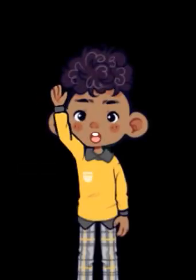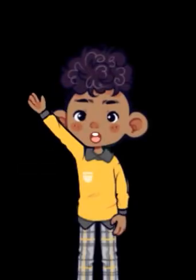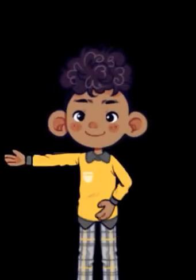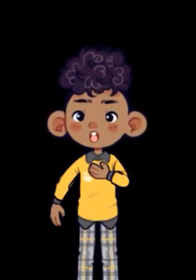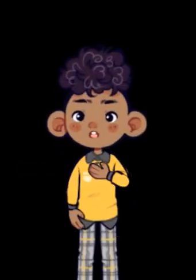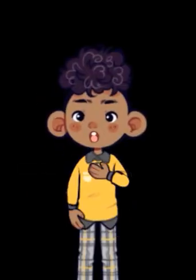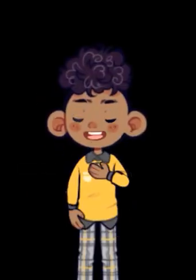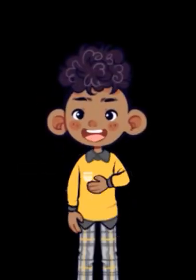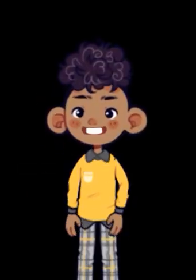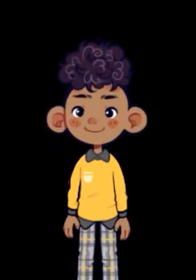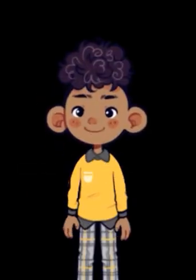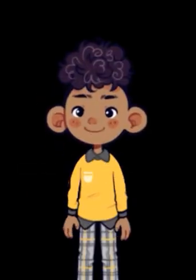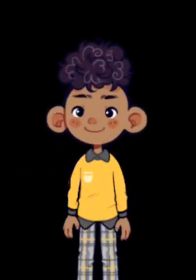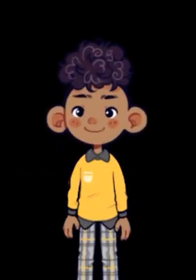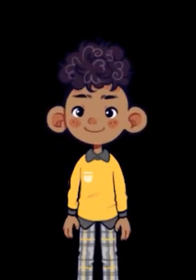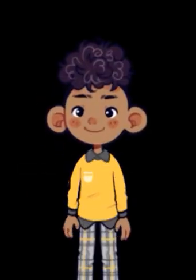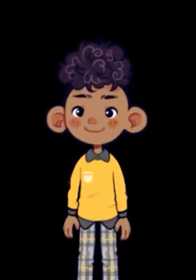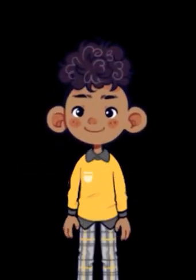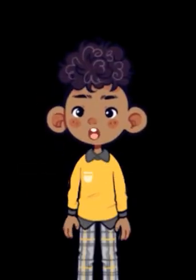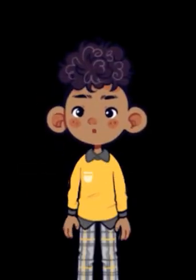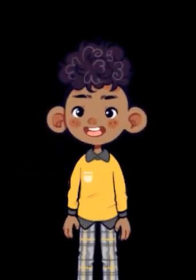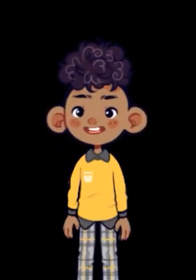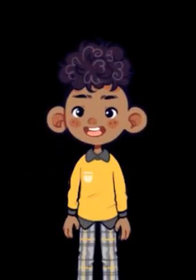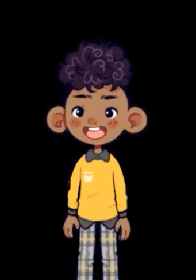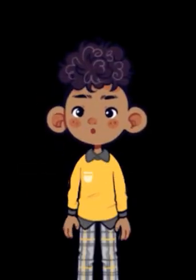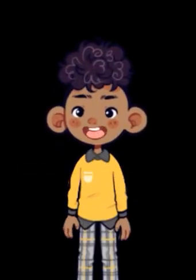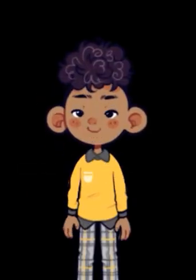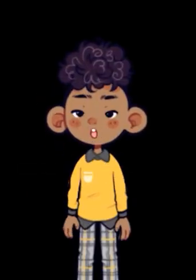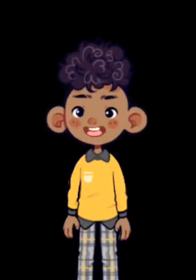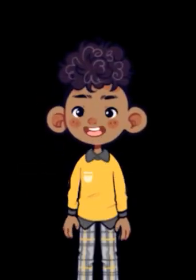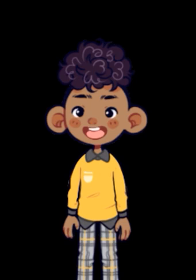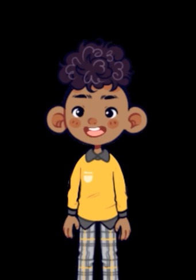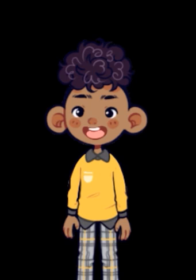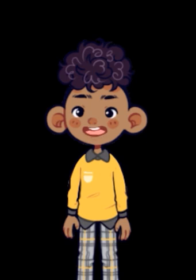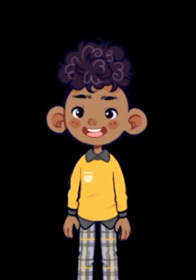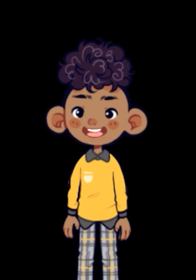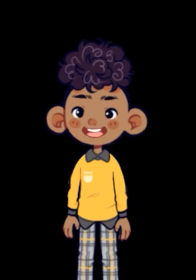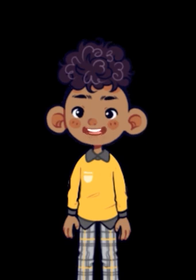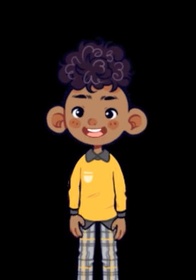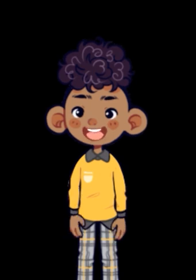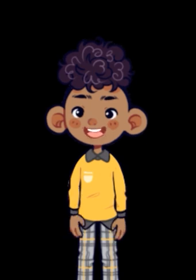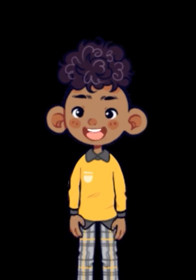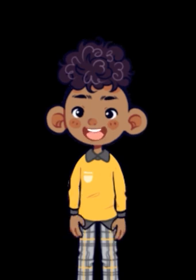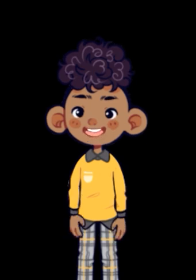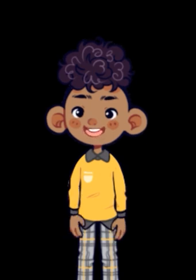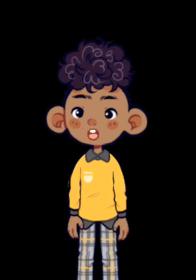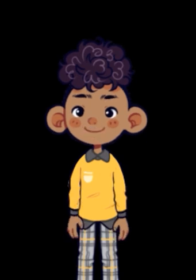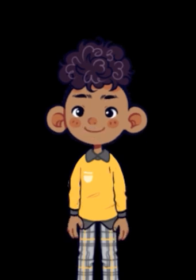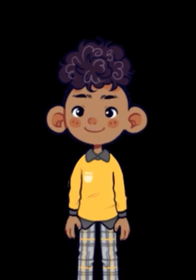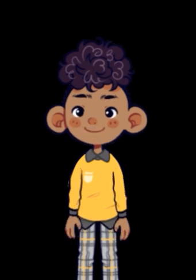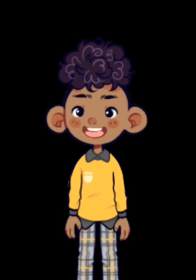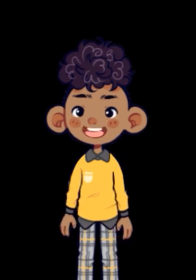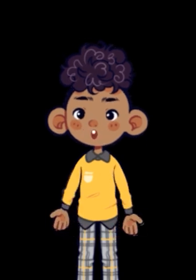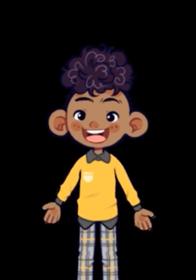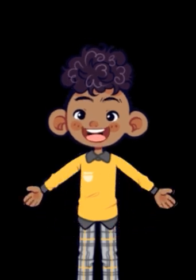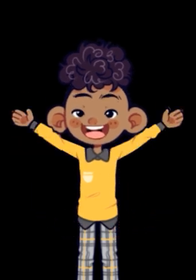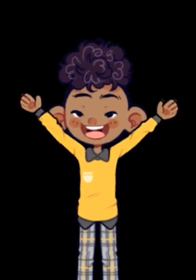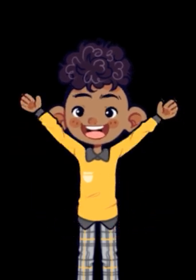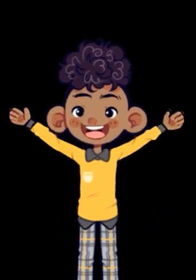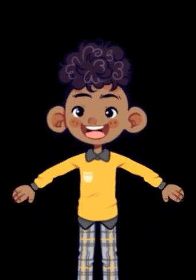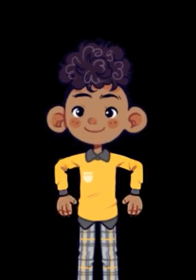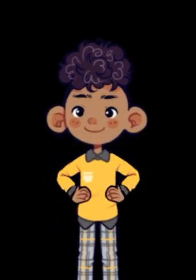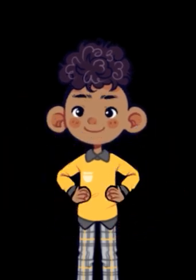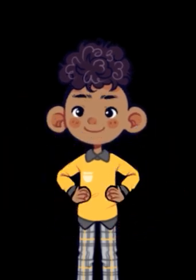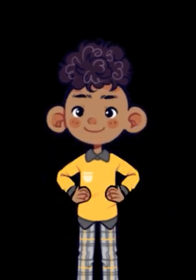Hola a tothom, jo sóc en Massin. Jo us presentaré una cançó que parla del que més ens agrada del món. De